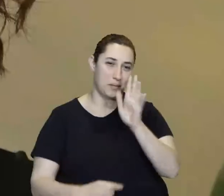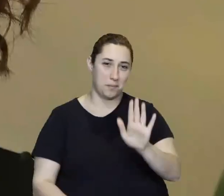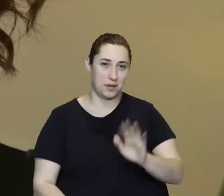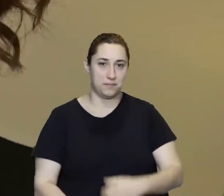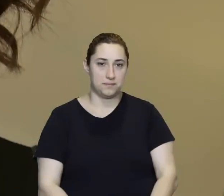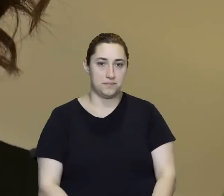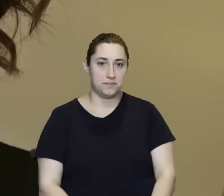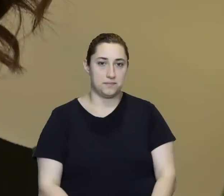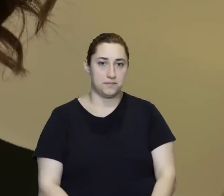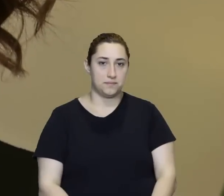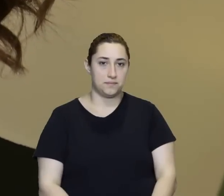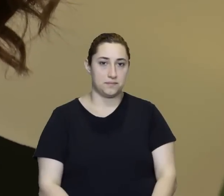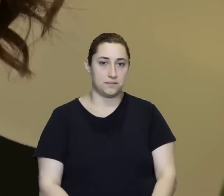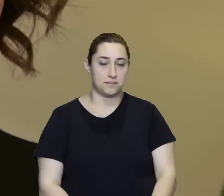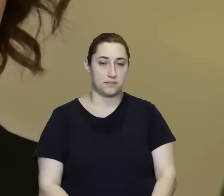bakma.